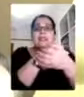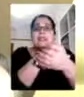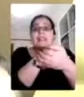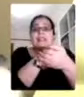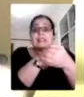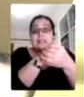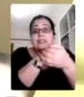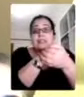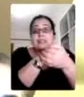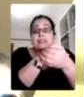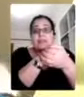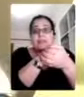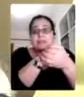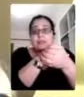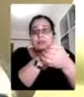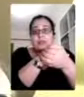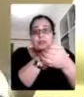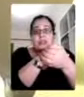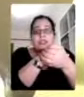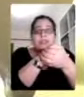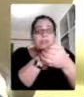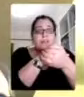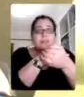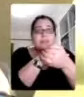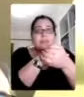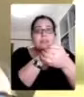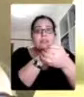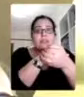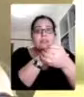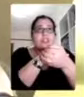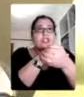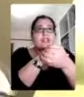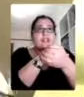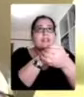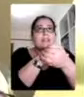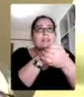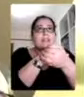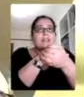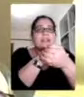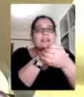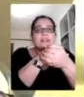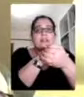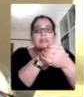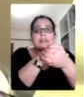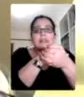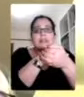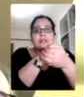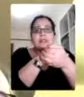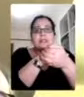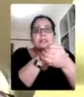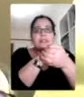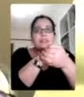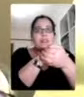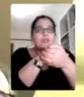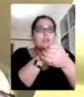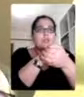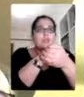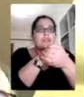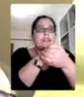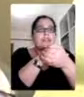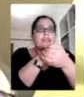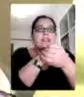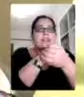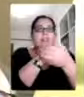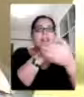yazsın. Ya Deneriz. gerçekten ben de tam onu söyleyecektim. Bu dijital yayın olaylarından anlayan birileri varsa çok